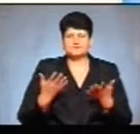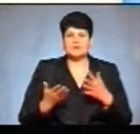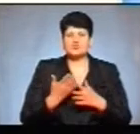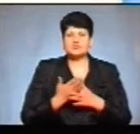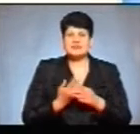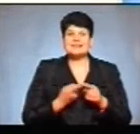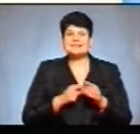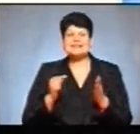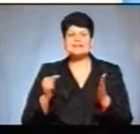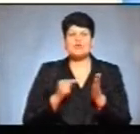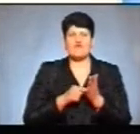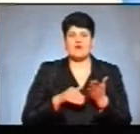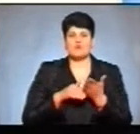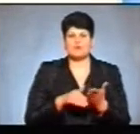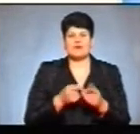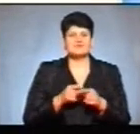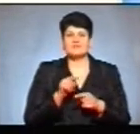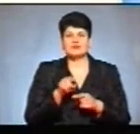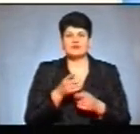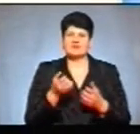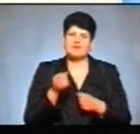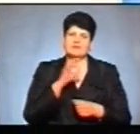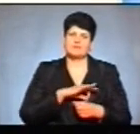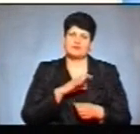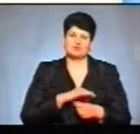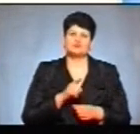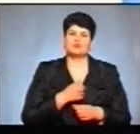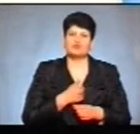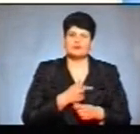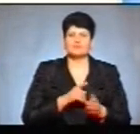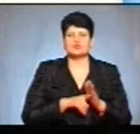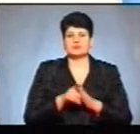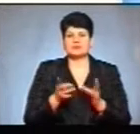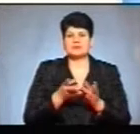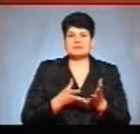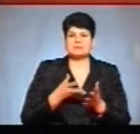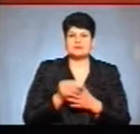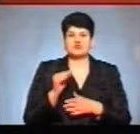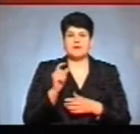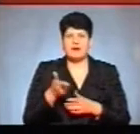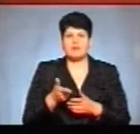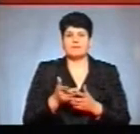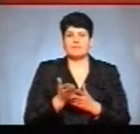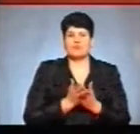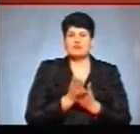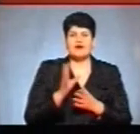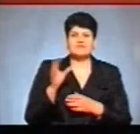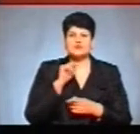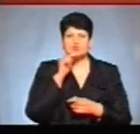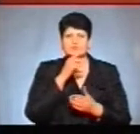– це ж цільова допомога. Це не те, що от я взяв і використав, як я хочу. Ти спочатку повинен заплатити за житлово-комунальні послуги, а вже все, що ти